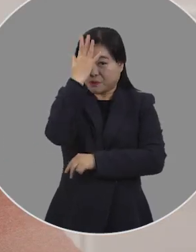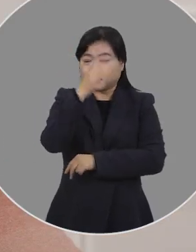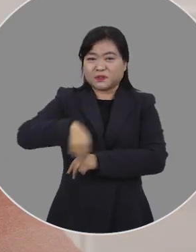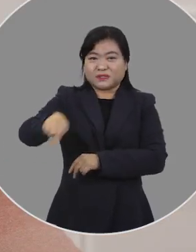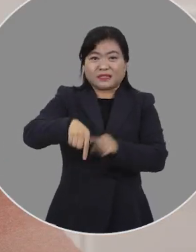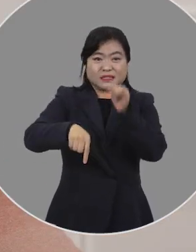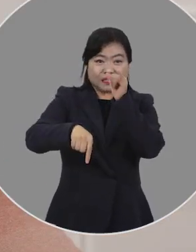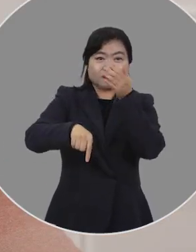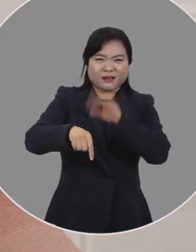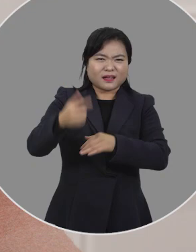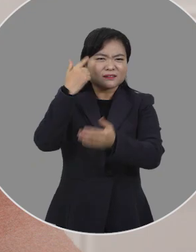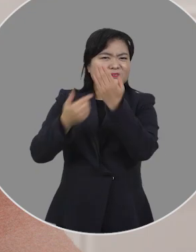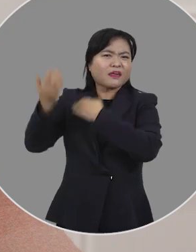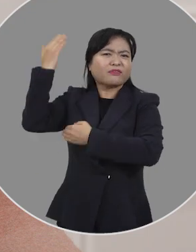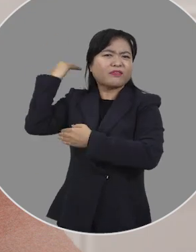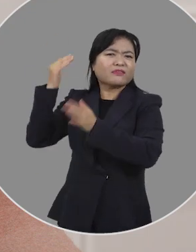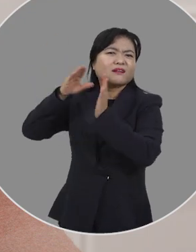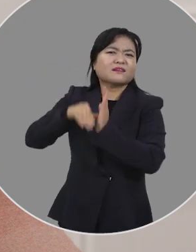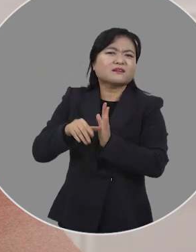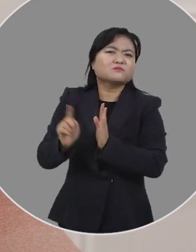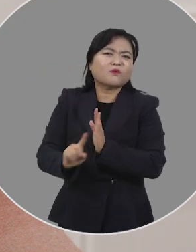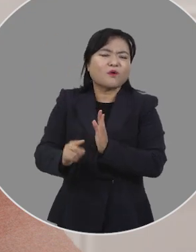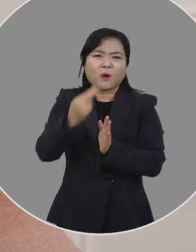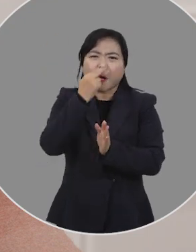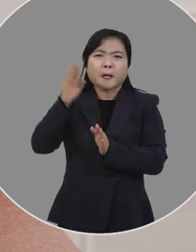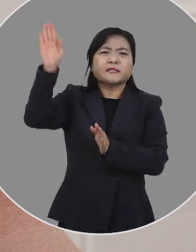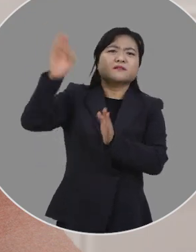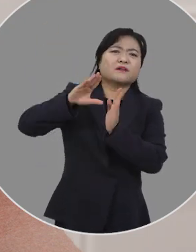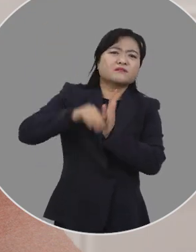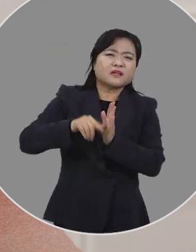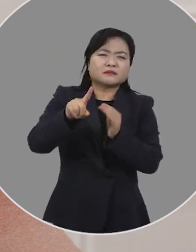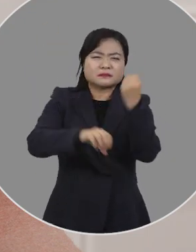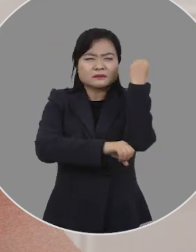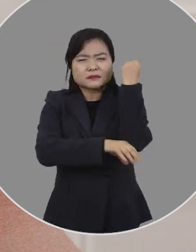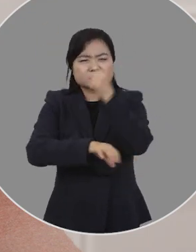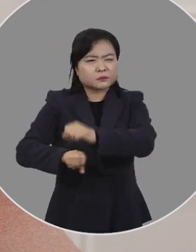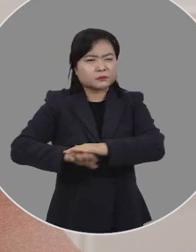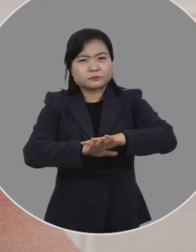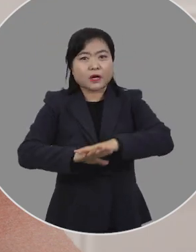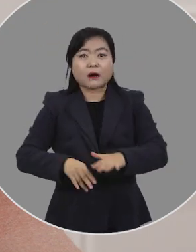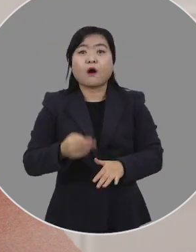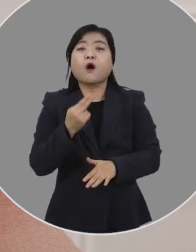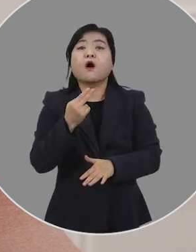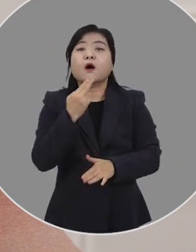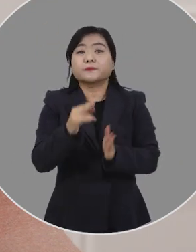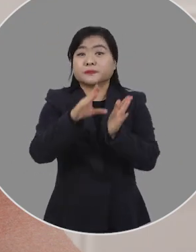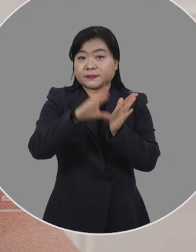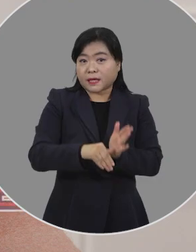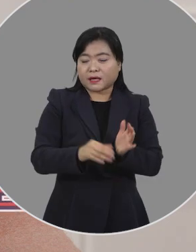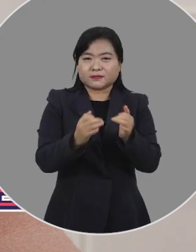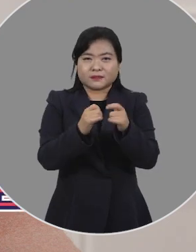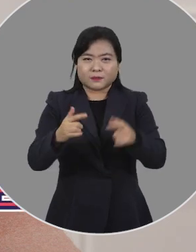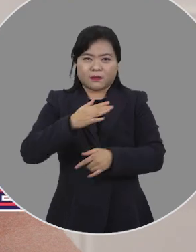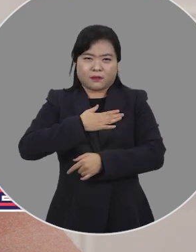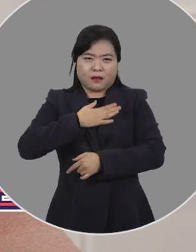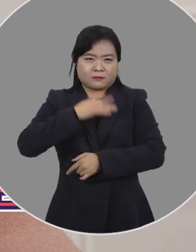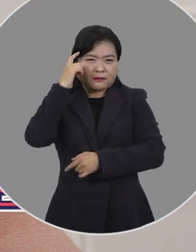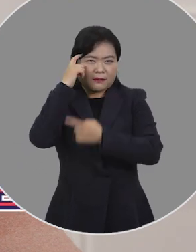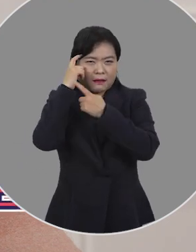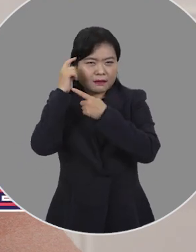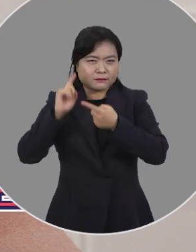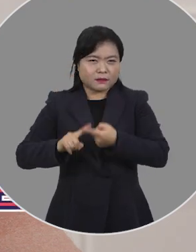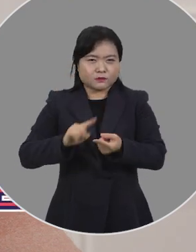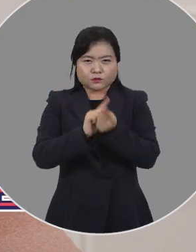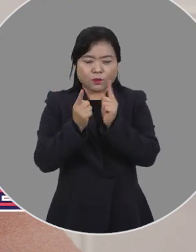것들이 있는데 그 당시만 해도 사실은 그런 어떤 인프라가 없는 상황에서 사람들이 본인들이 생각하고